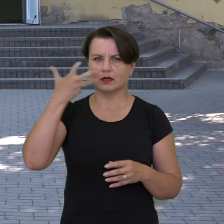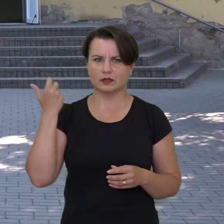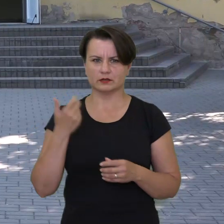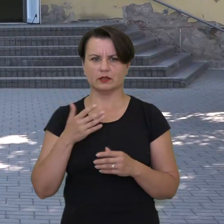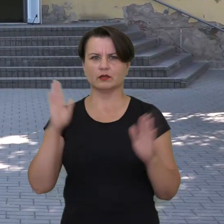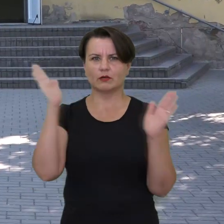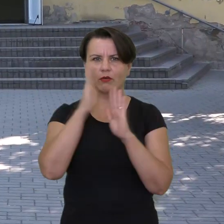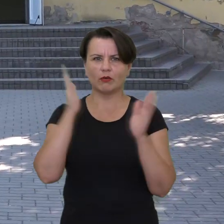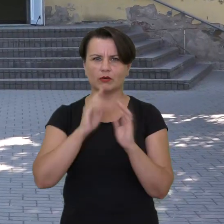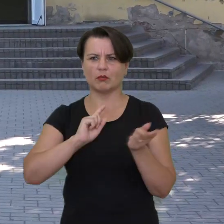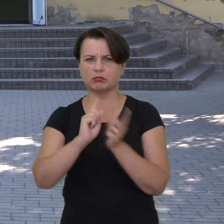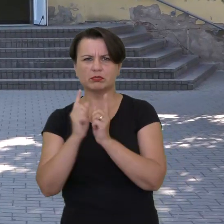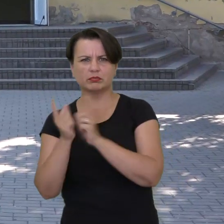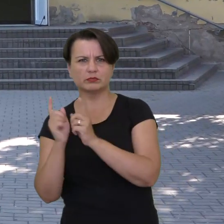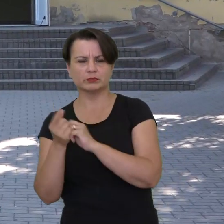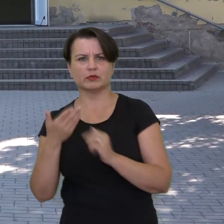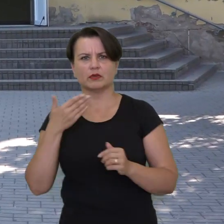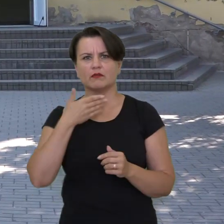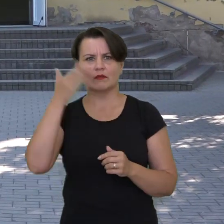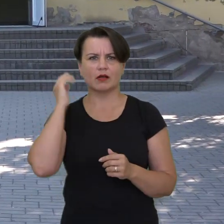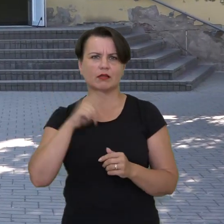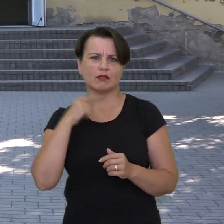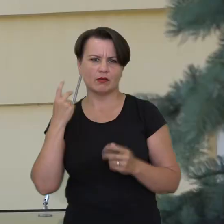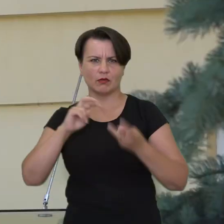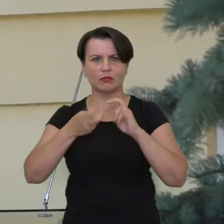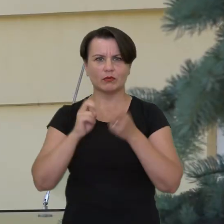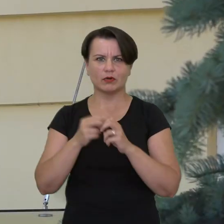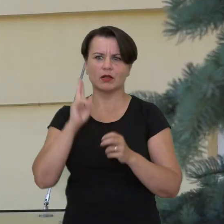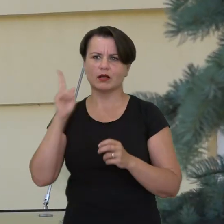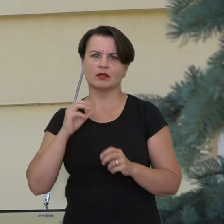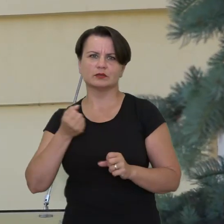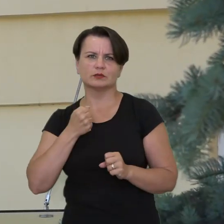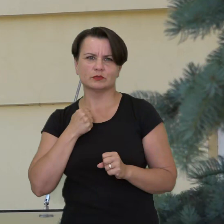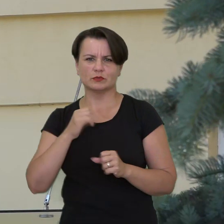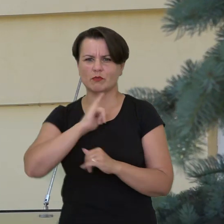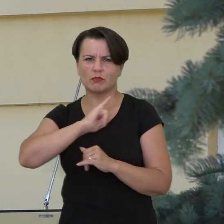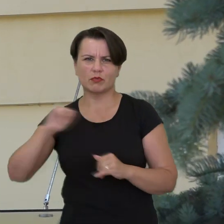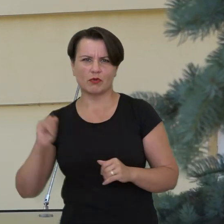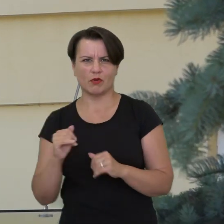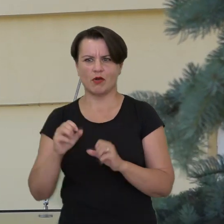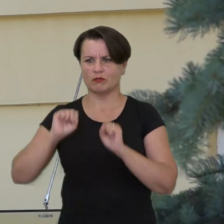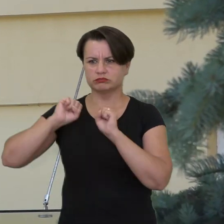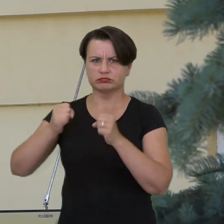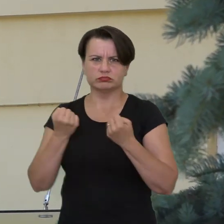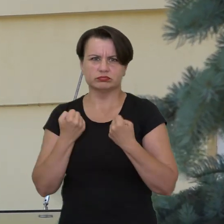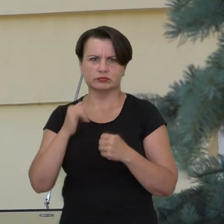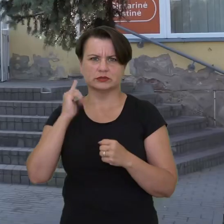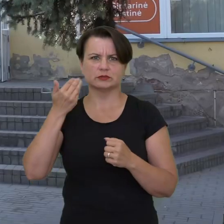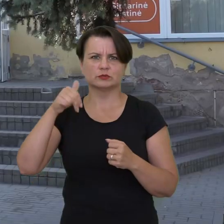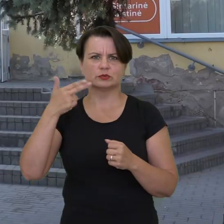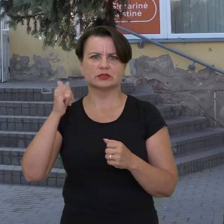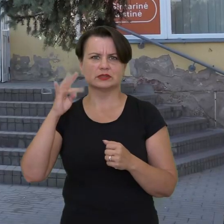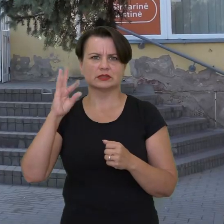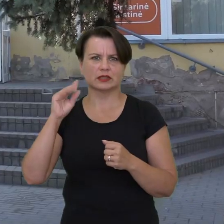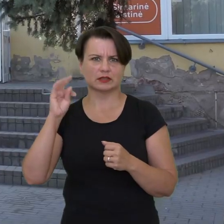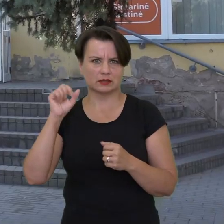Dideli karščiai ir permainingi orai net vasarą sukelia nemažai problemų nepakankamą imunitetą turintiems žmonėms. Todėl jiems, o